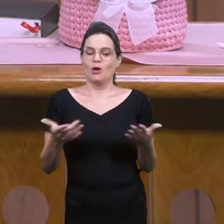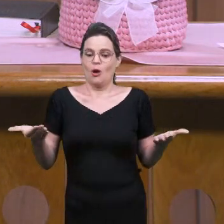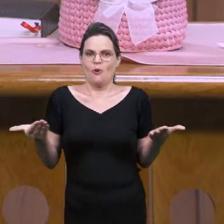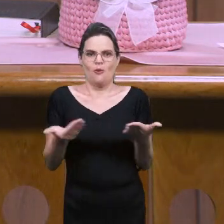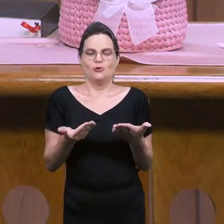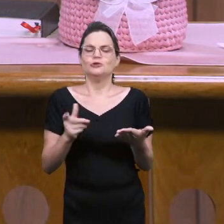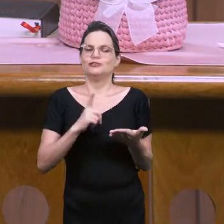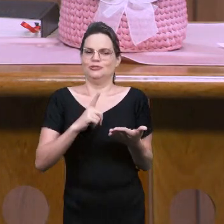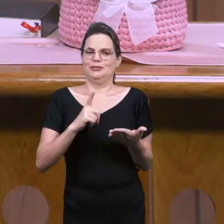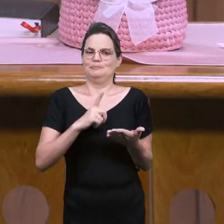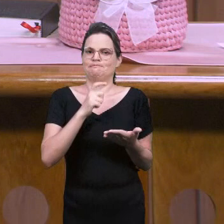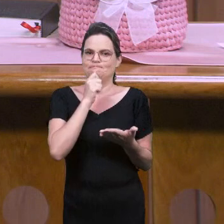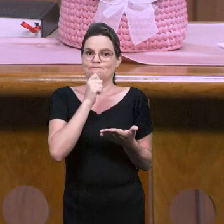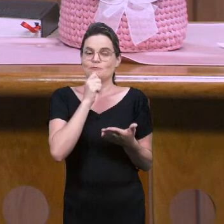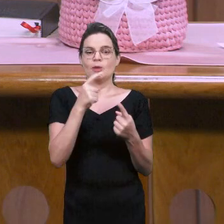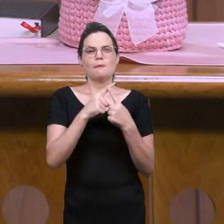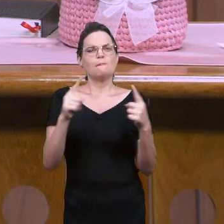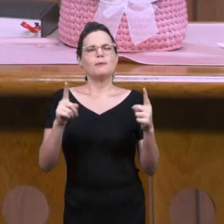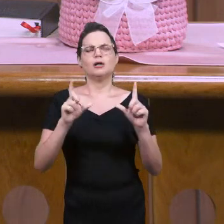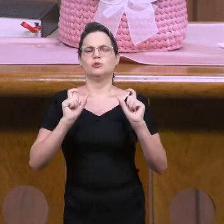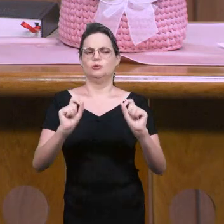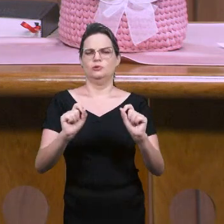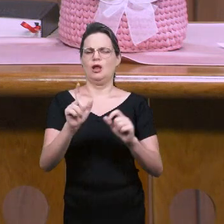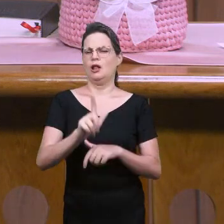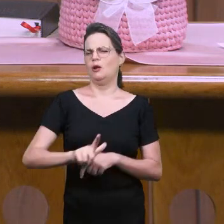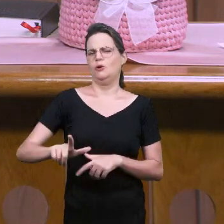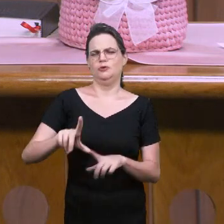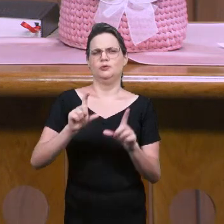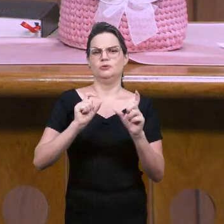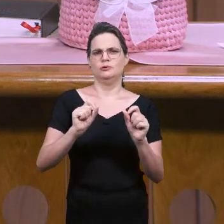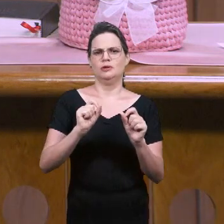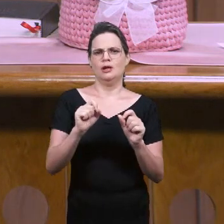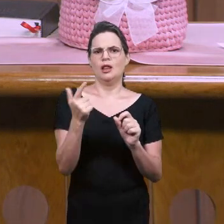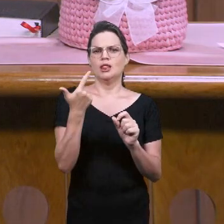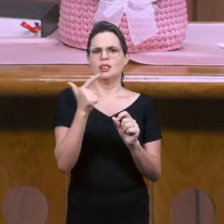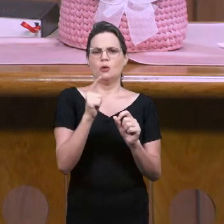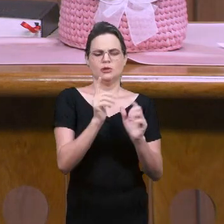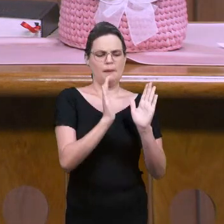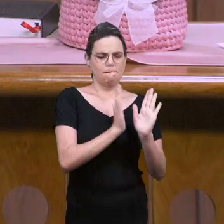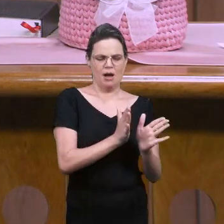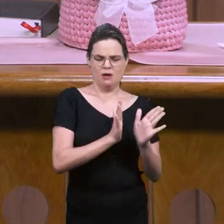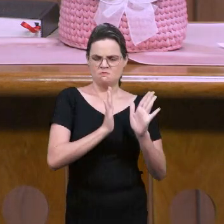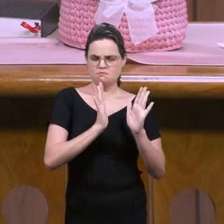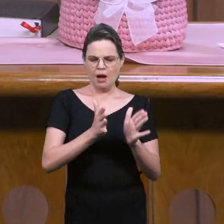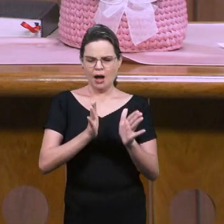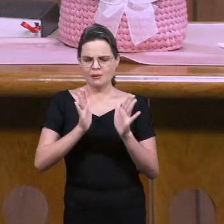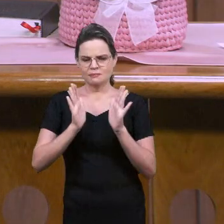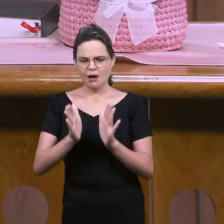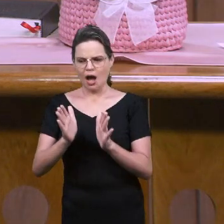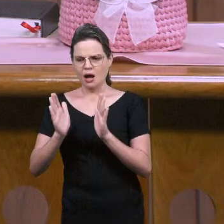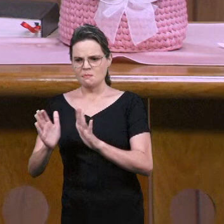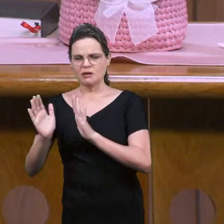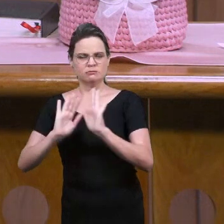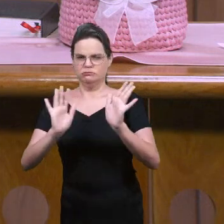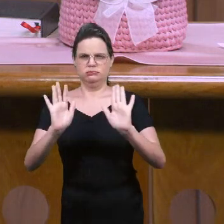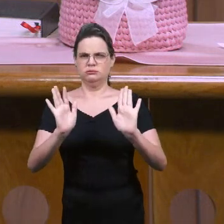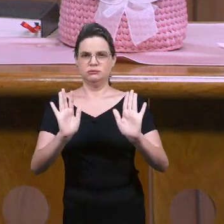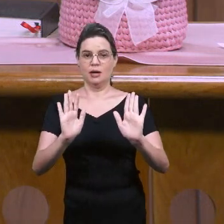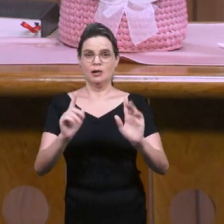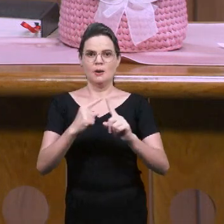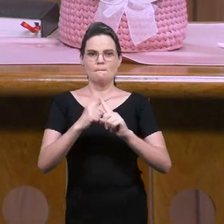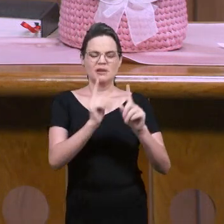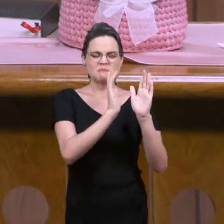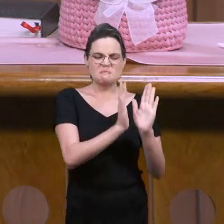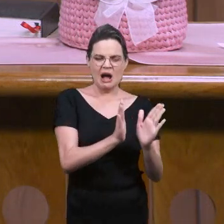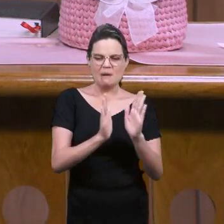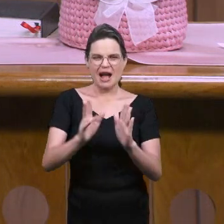jours. Il est clair qu'il n'existe pas une séquence. Nous n'allons pas ici apporter